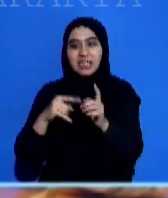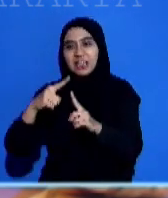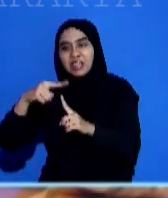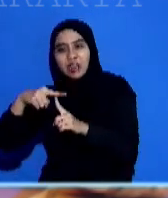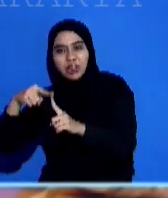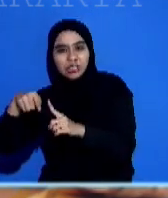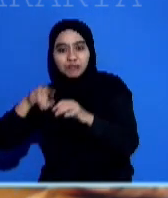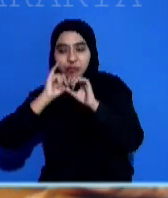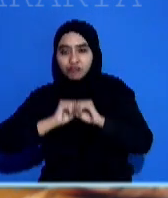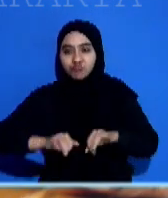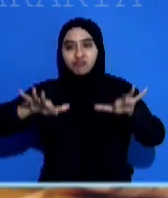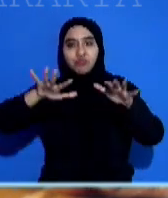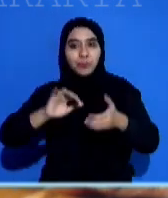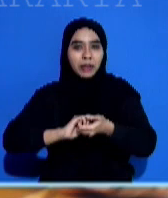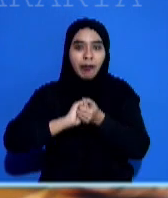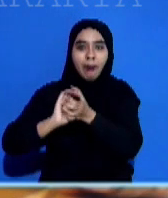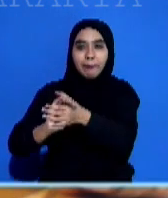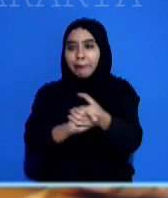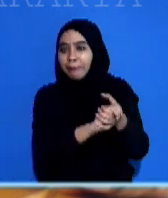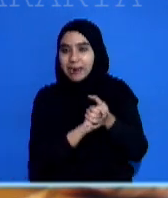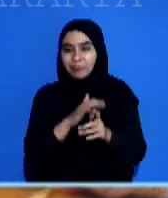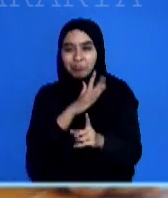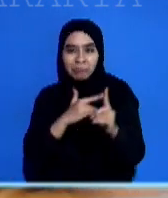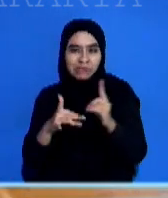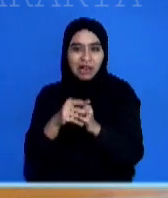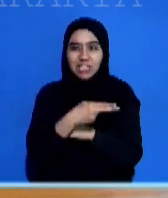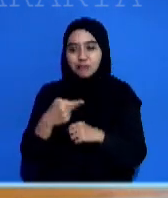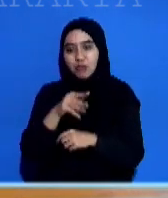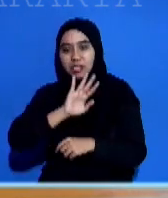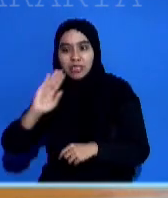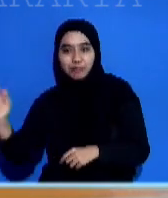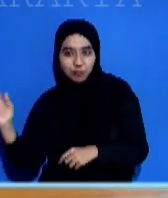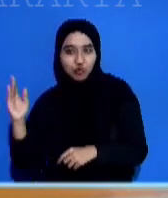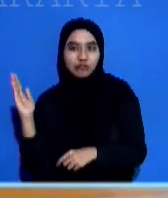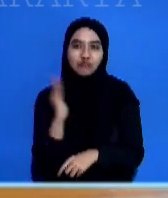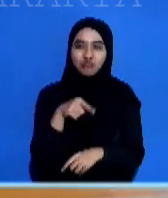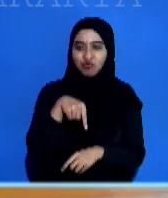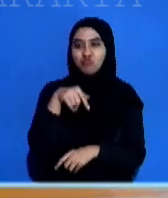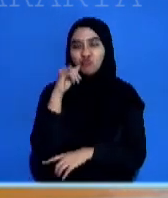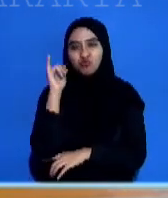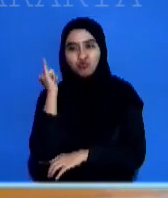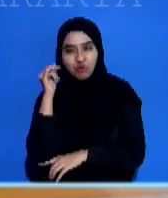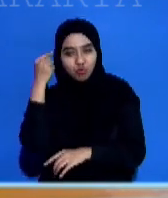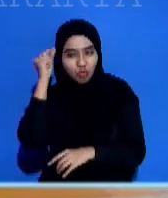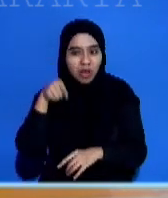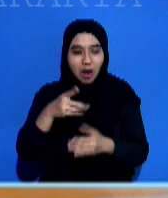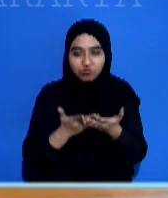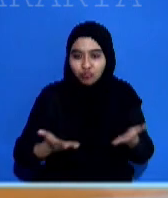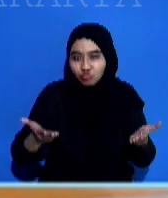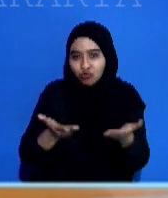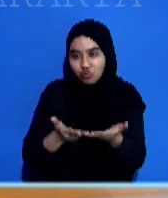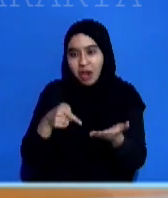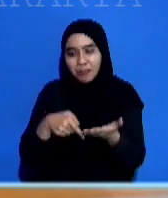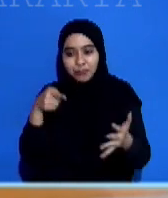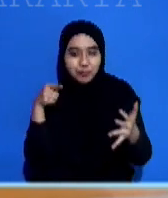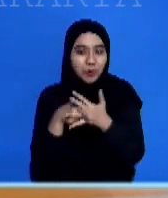mahasiswa dari berbagai daerah di Indonesia Timur yang berkuliah di Jogja ini berikrar ikut menjaga kondusivitas Pemilu serta mengajak seluruh pihak